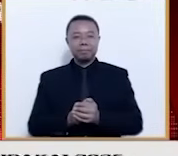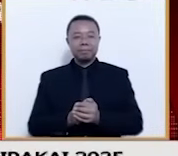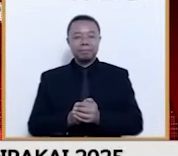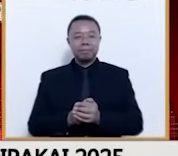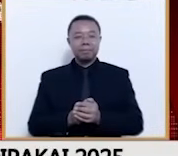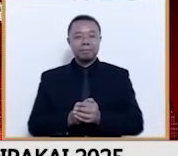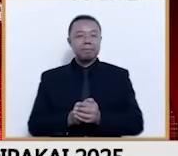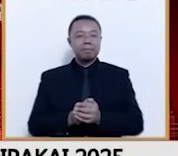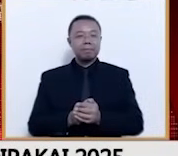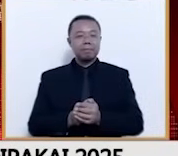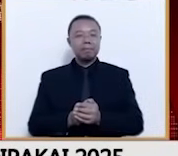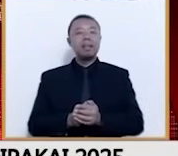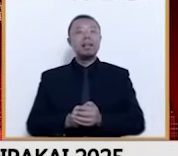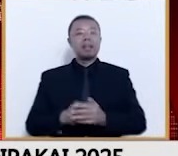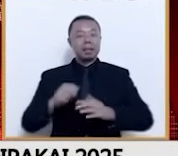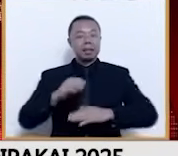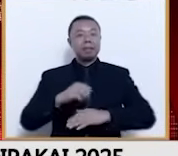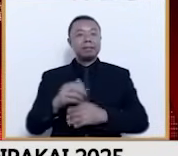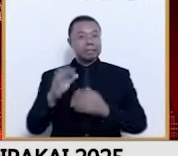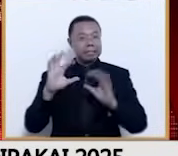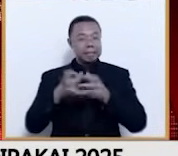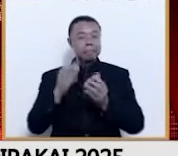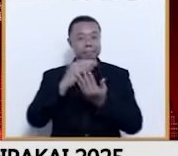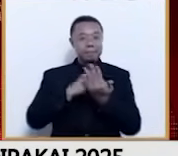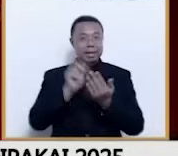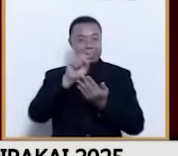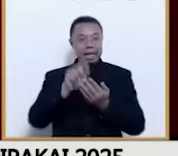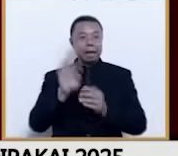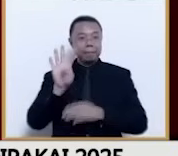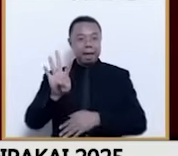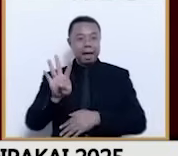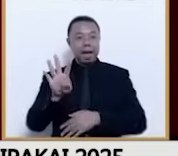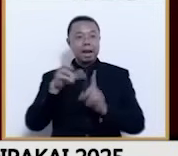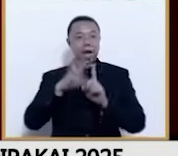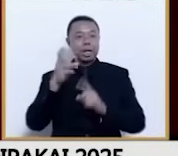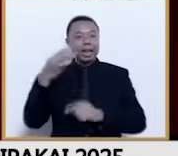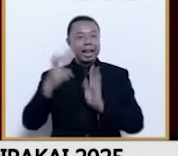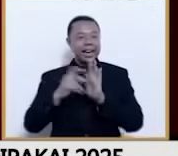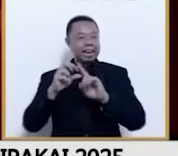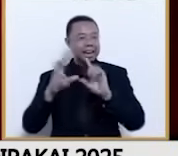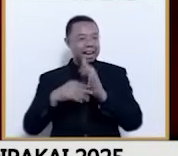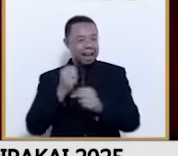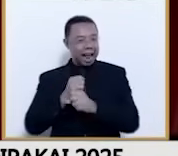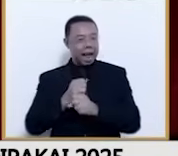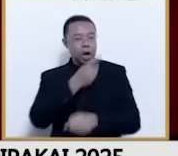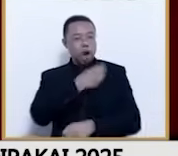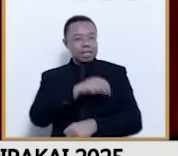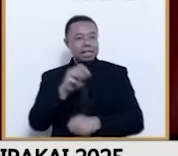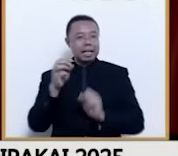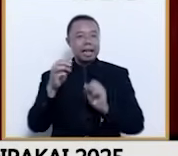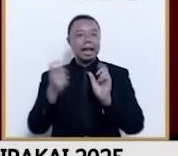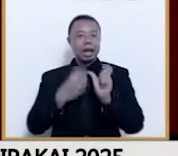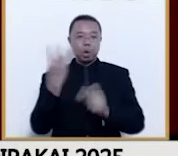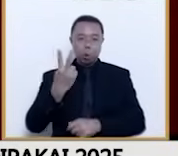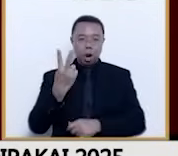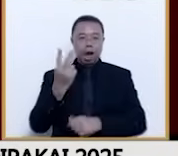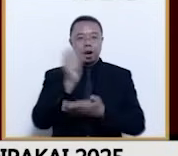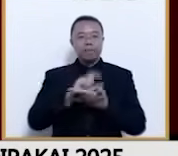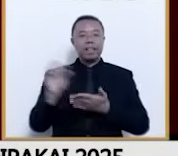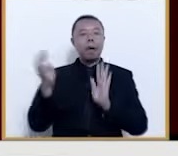Berikutnya adalah panelis keempat, Dr. Endang Sulastri, MSI, dosen Magister Ilmu